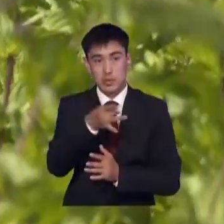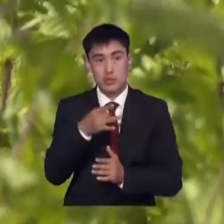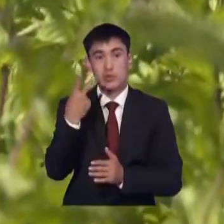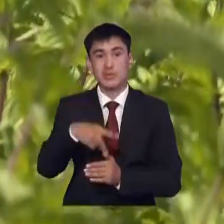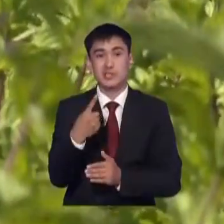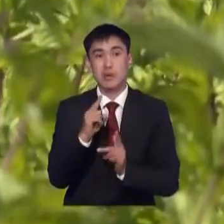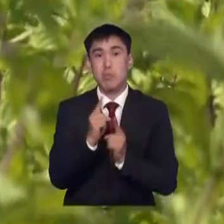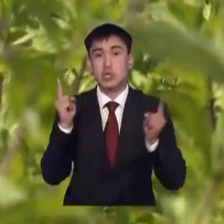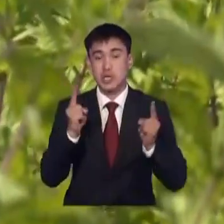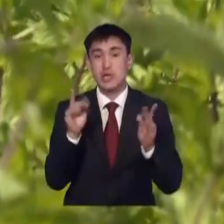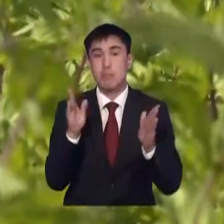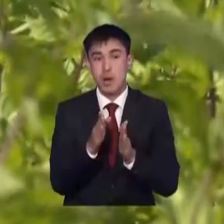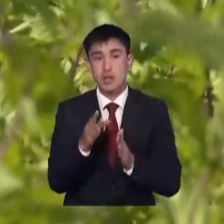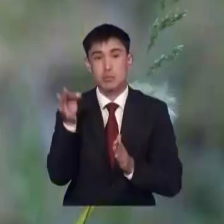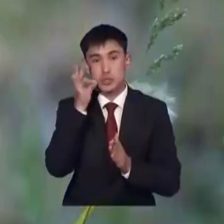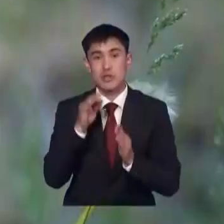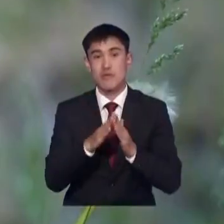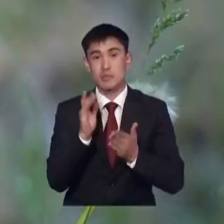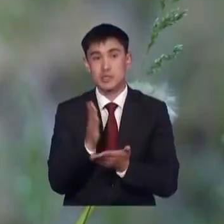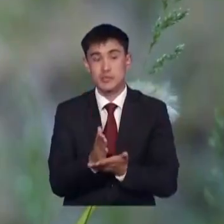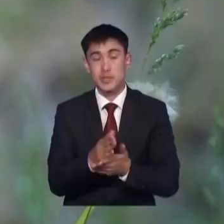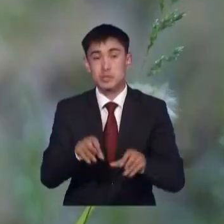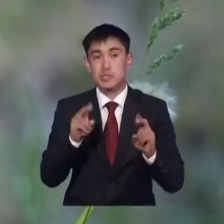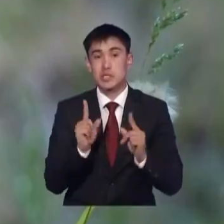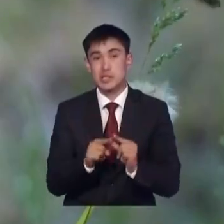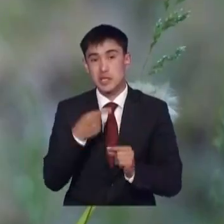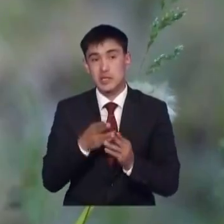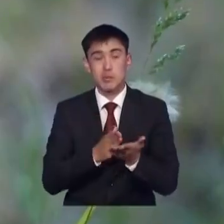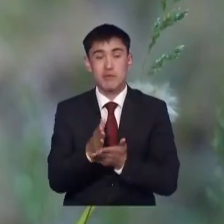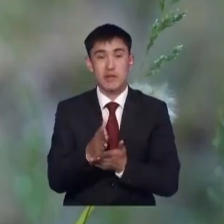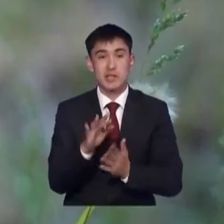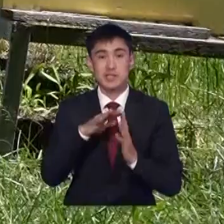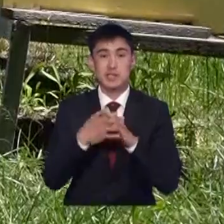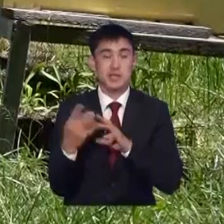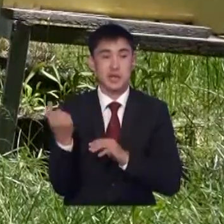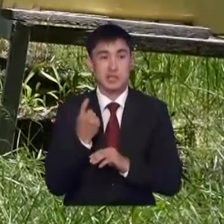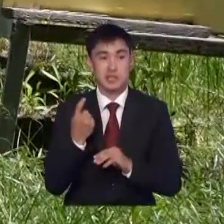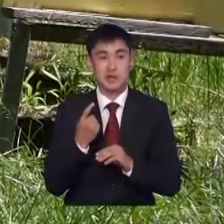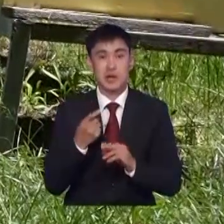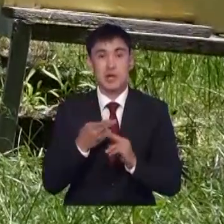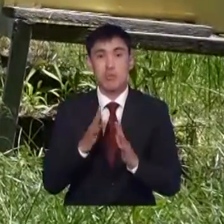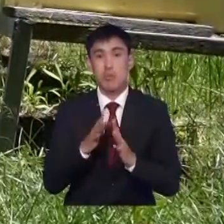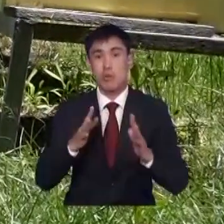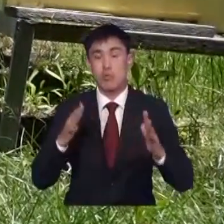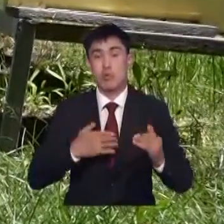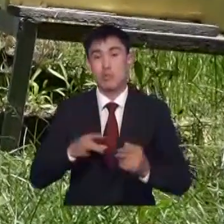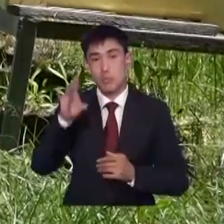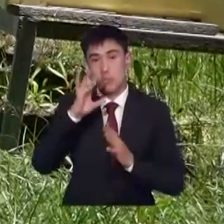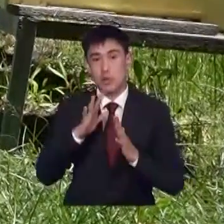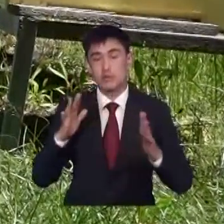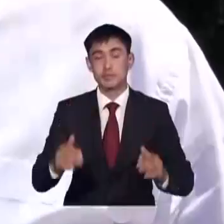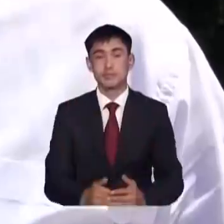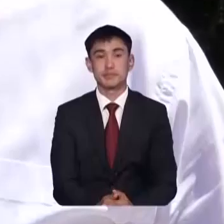21 большая и Малая пчелиная фермы по словам специалистов данное направление сельского хозяйства становится ВС более